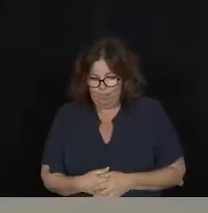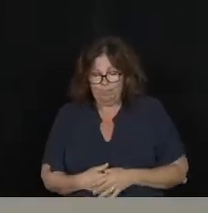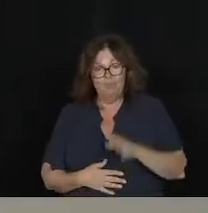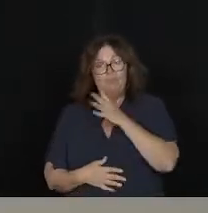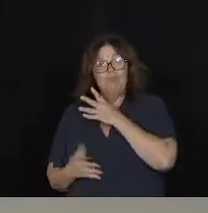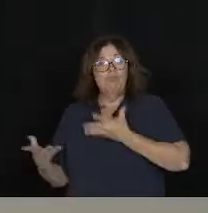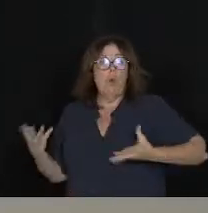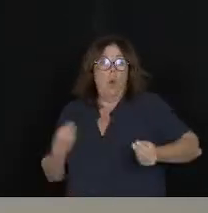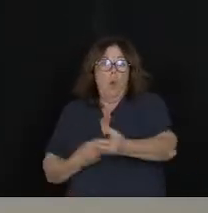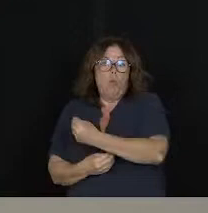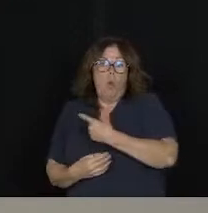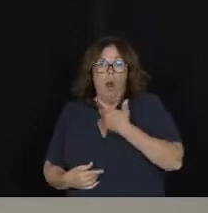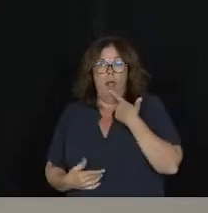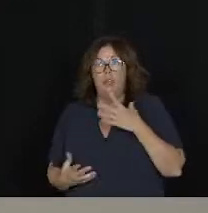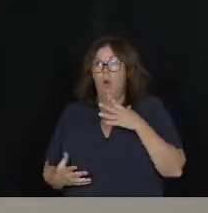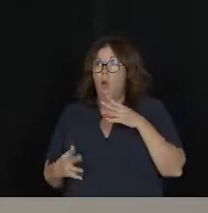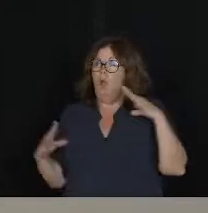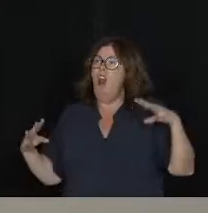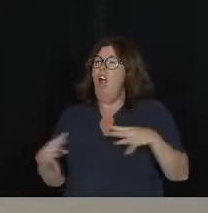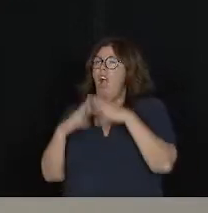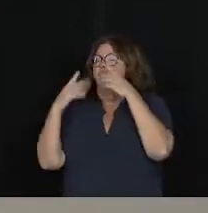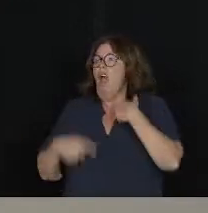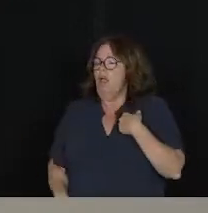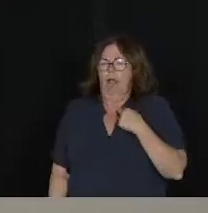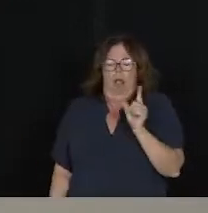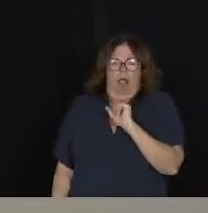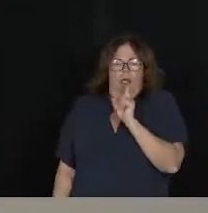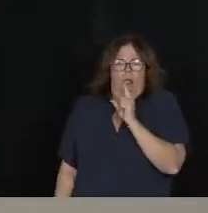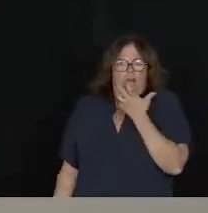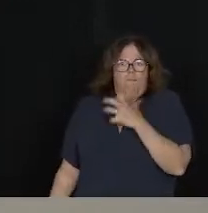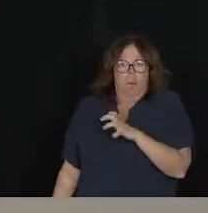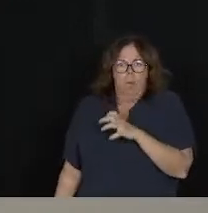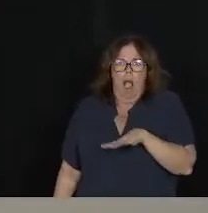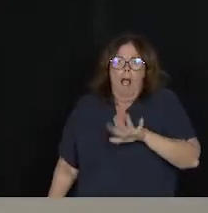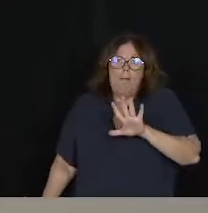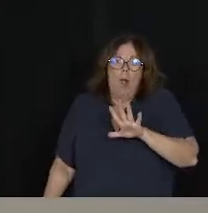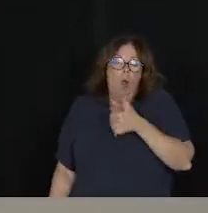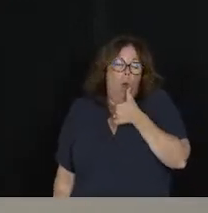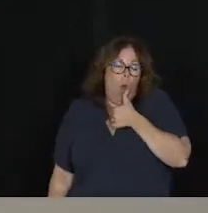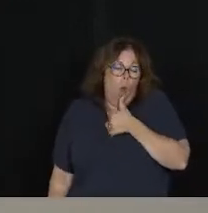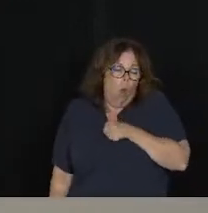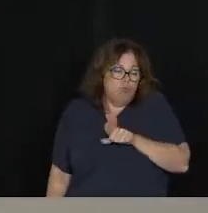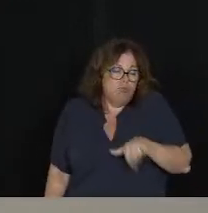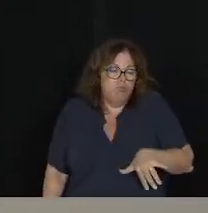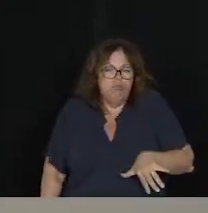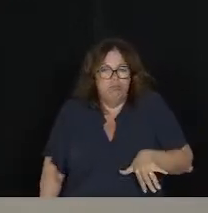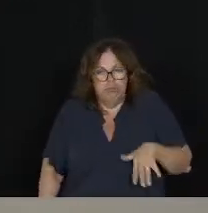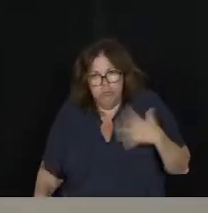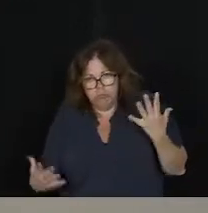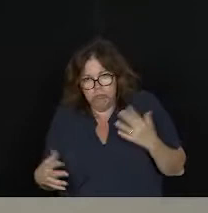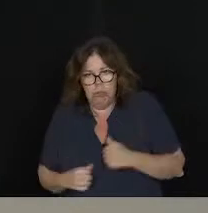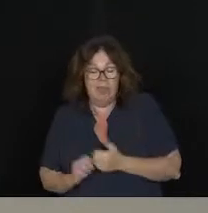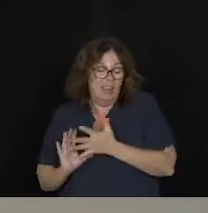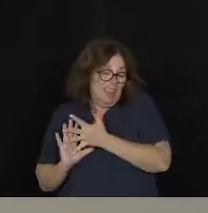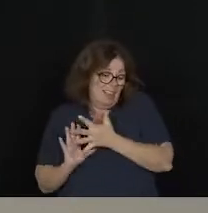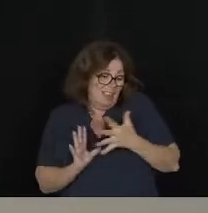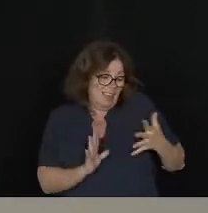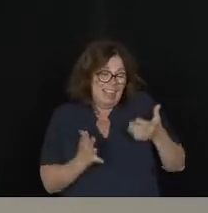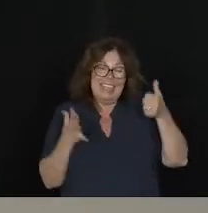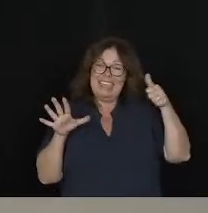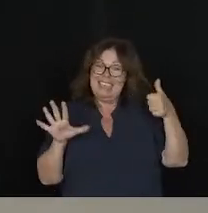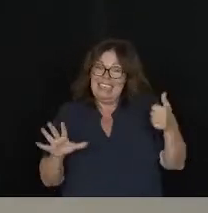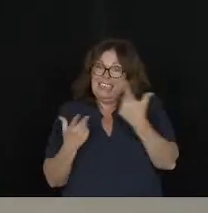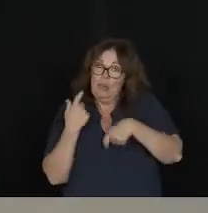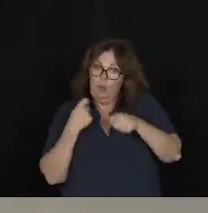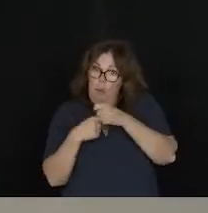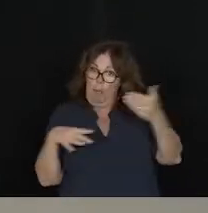qui sont résignées à la guerre, mais qui la réprouvent très fortement. 6 semaines plus tard, il s'est passé quelque chose. L'Allemagne a gagné la